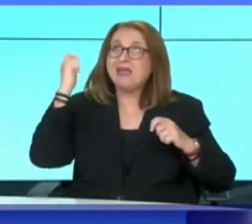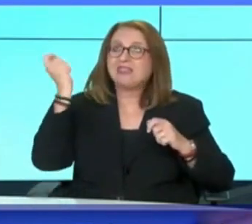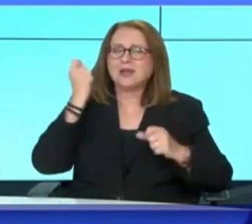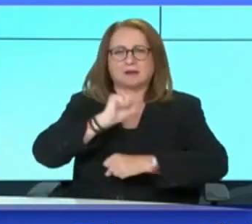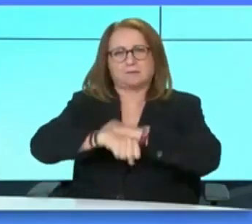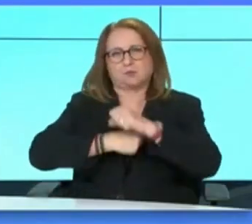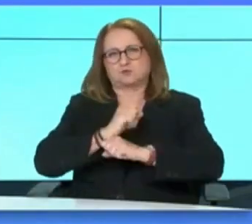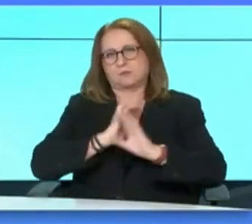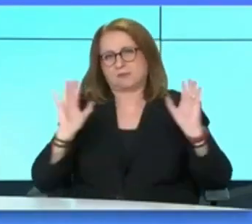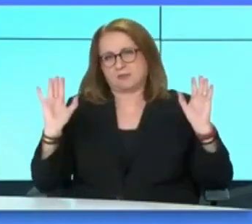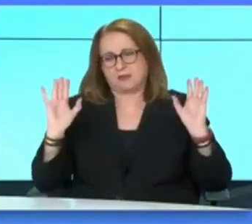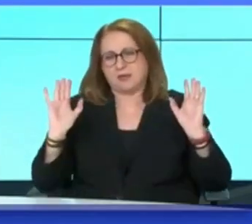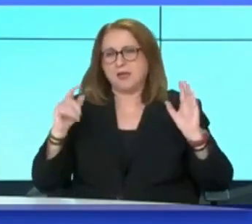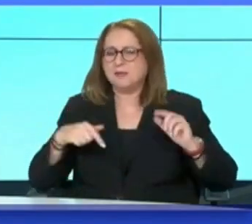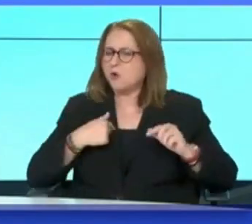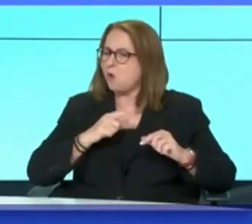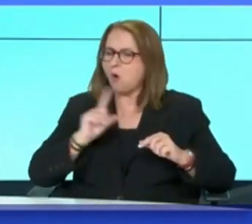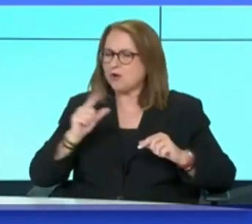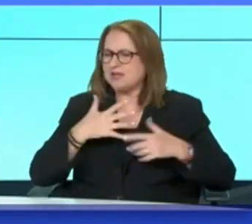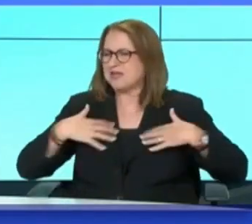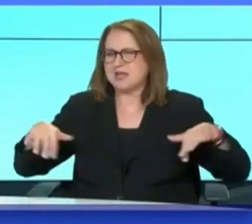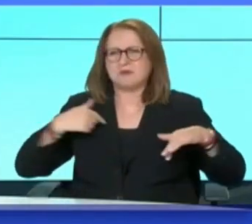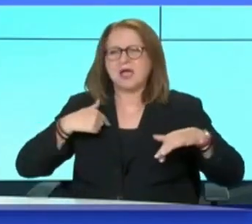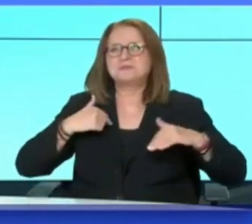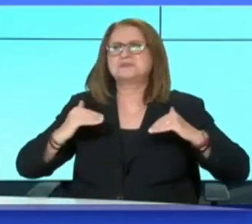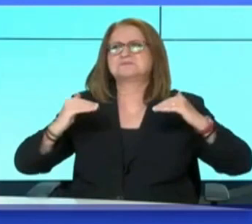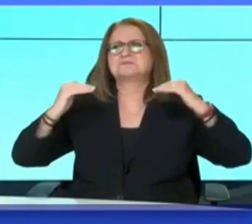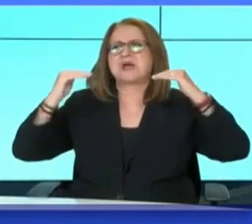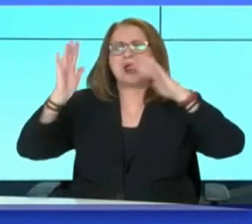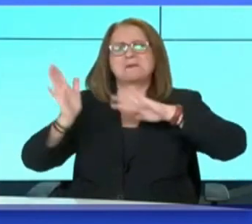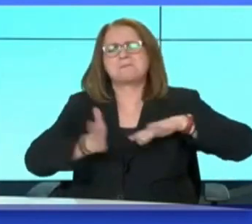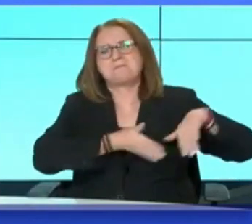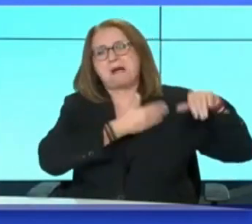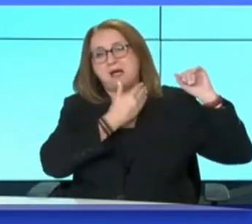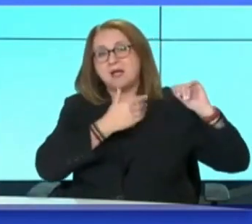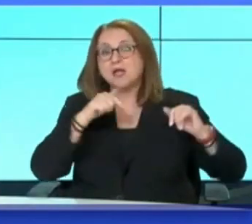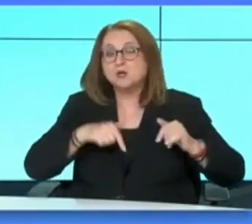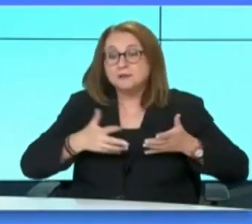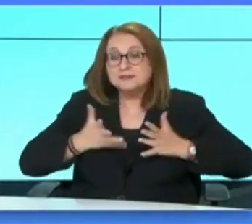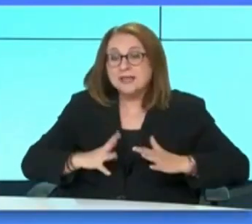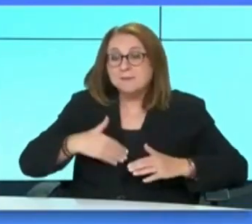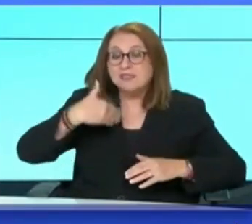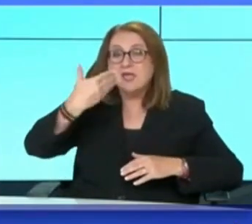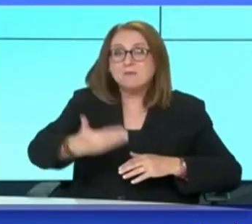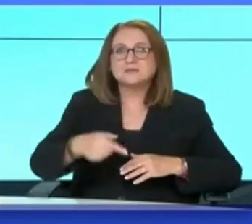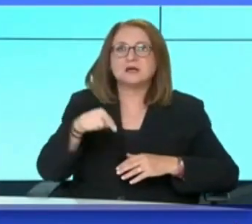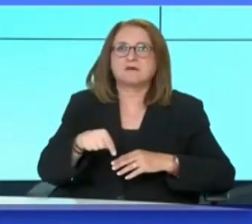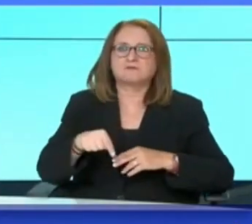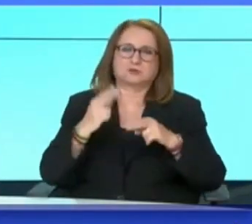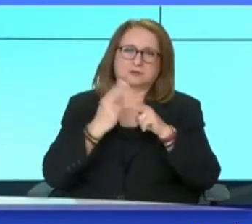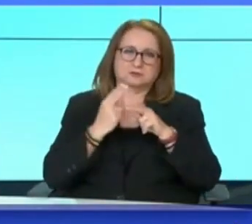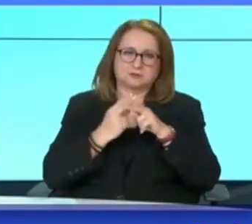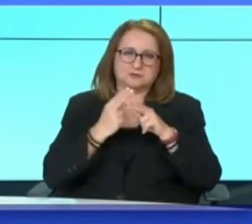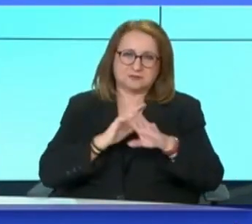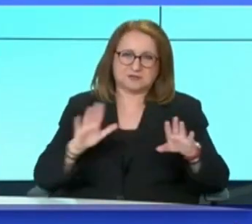την επόμενη γενιά. Γι' αυτό και από την πλευρά μου δήλωσα και το επαναλαμβάνω και σήμερα ότι είναι